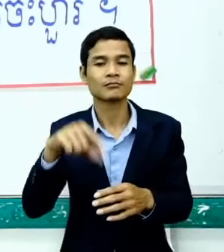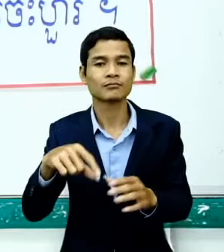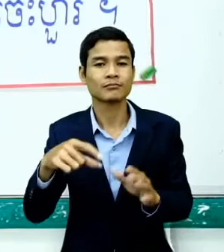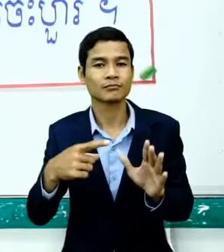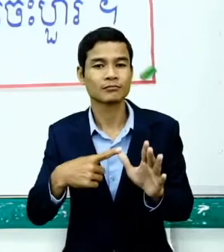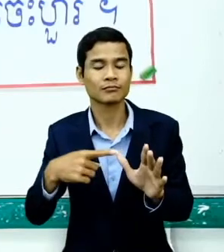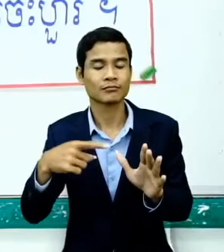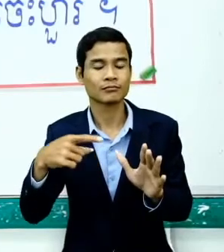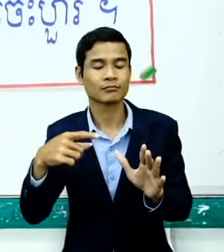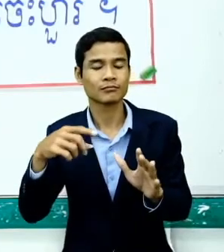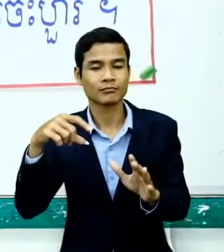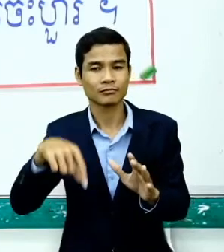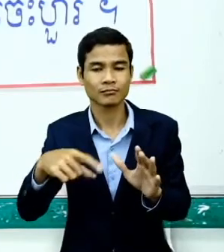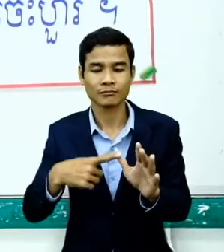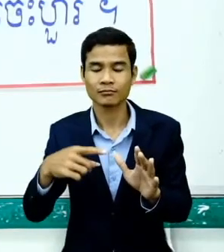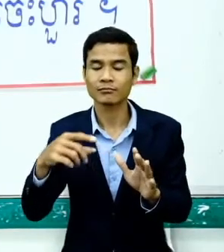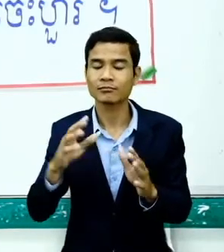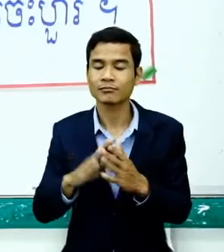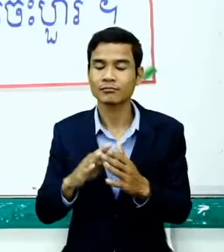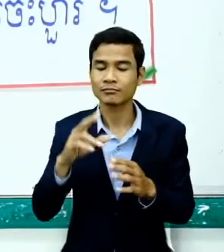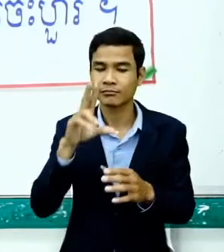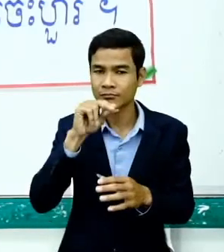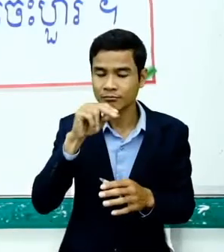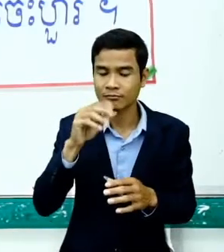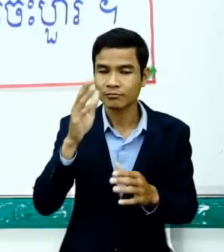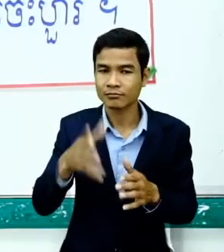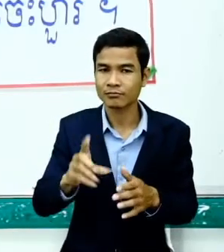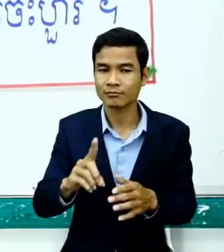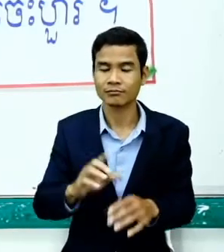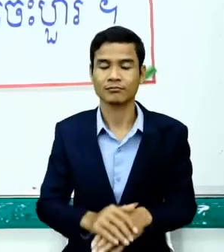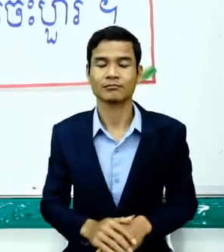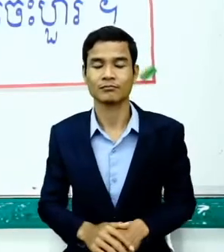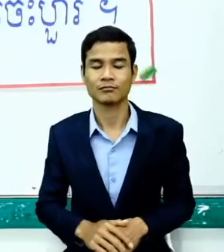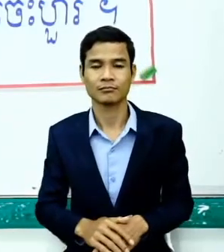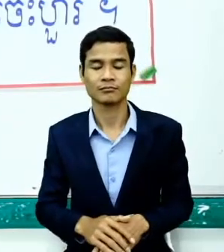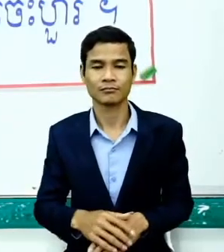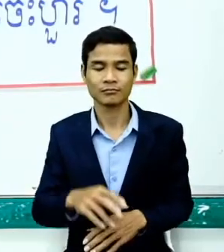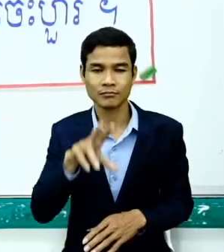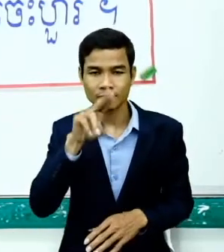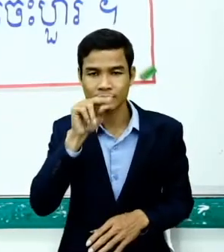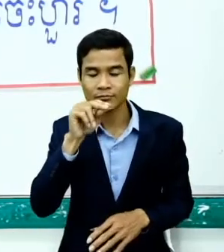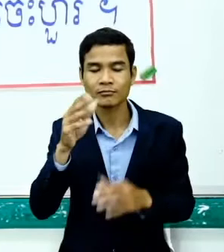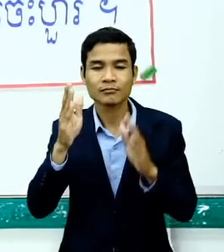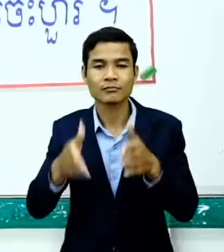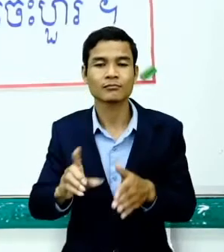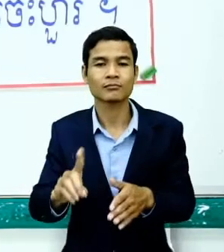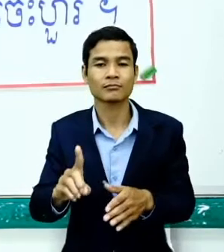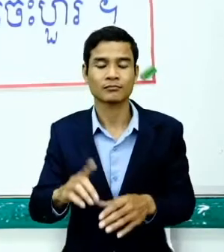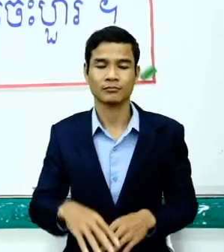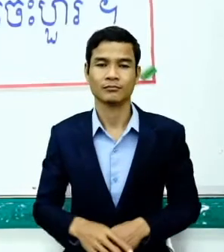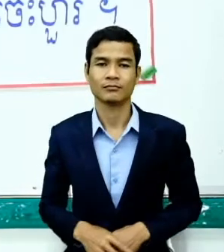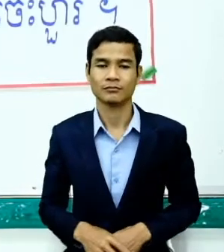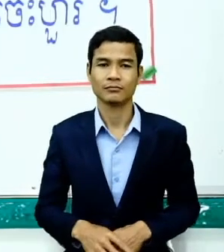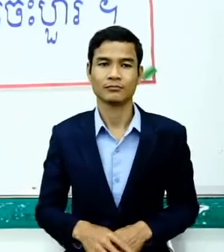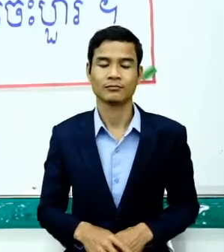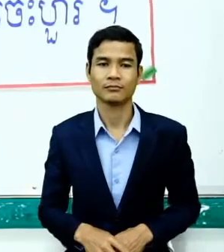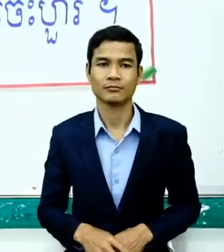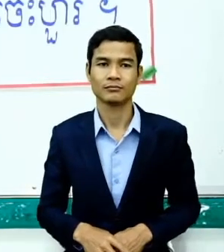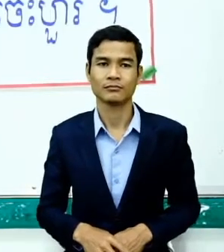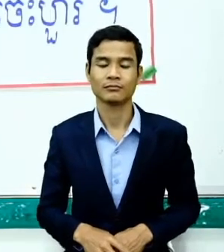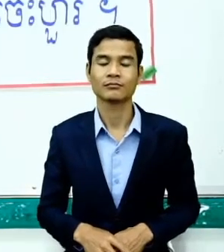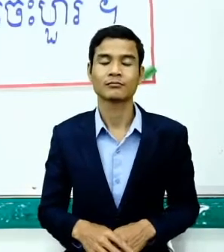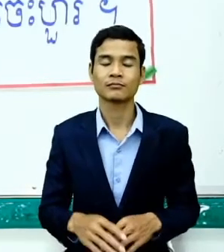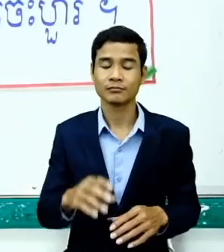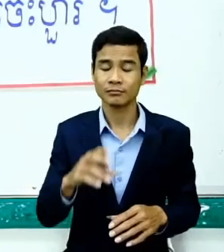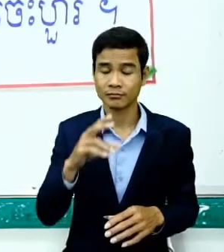ស់នរណាតើកិច្ចការជាទីរបស់នរណាចាកូនស្ដាប់សំណួរតនេះកូនតើ